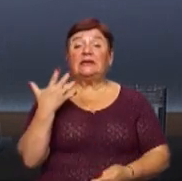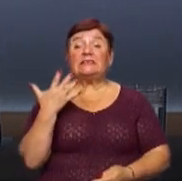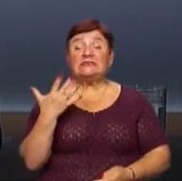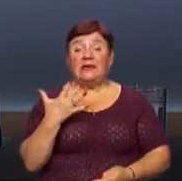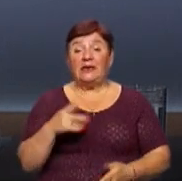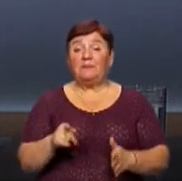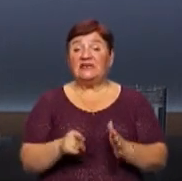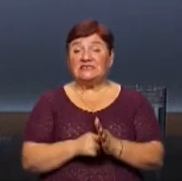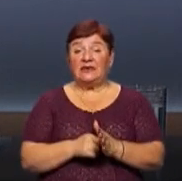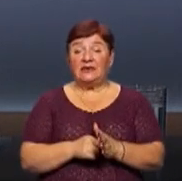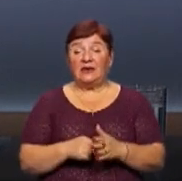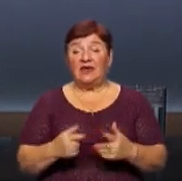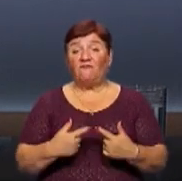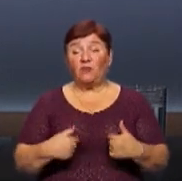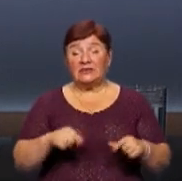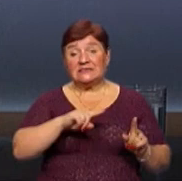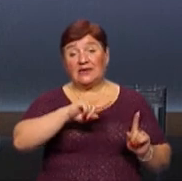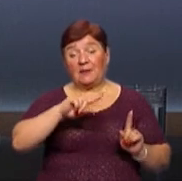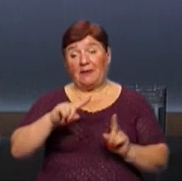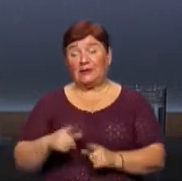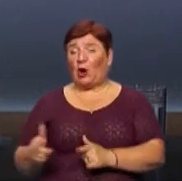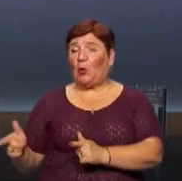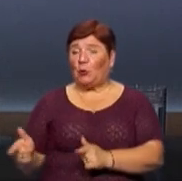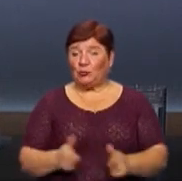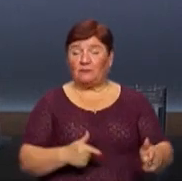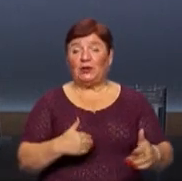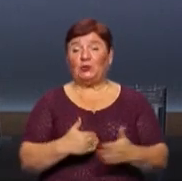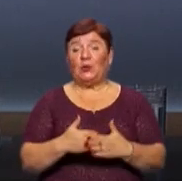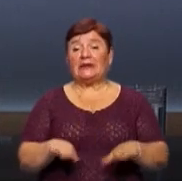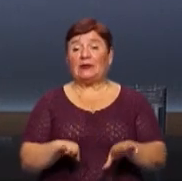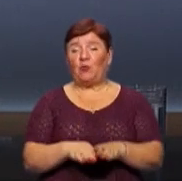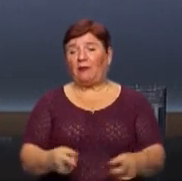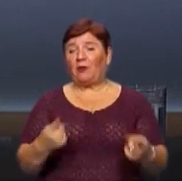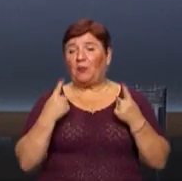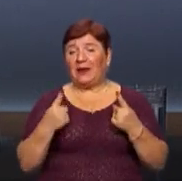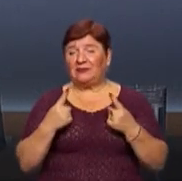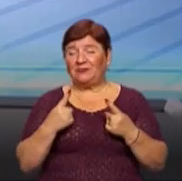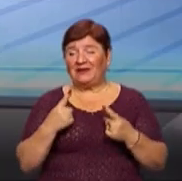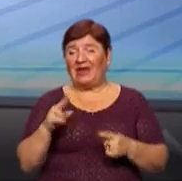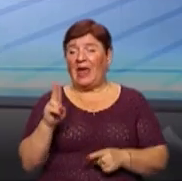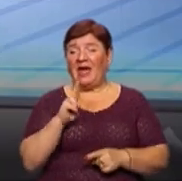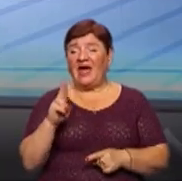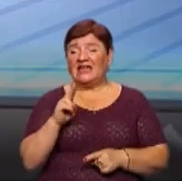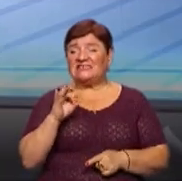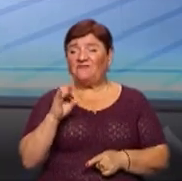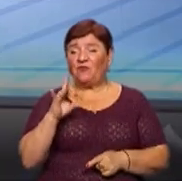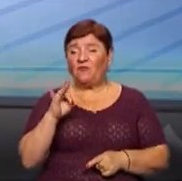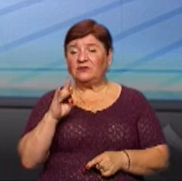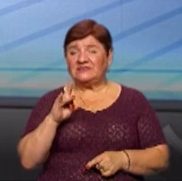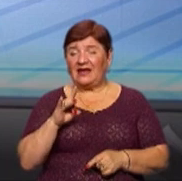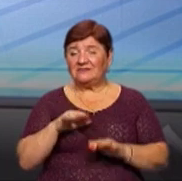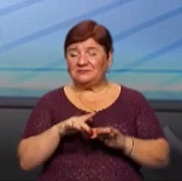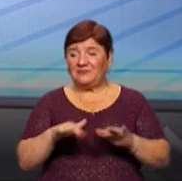наскільки Пенсійний фонд Закарпаття вже готовий до цього, до такої глобальної цифровізації? Ну, я скажу так, що в